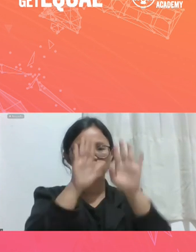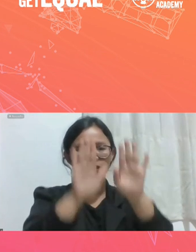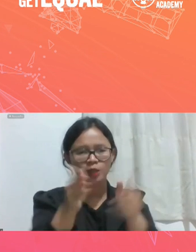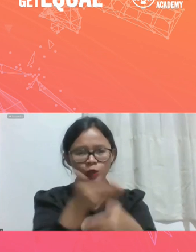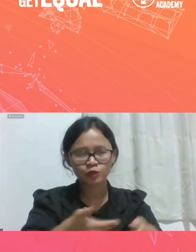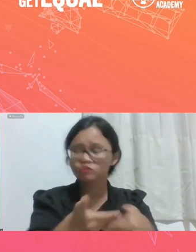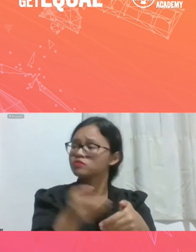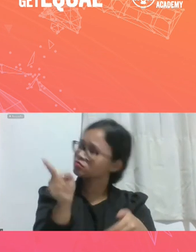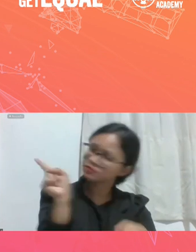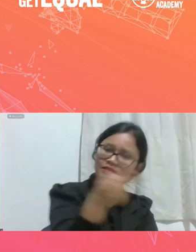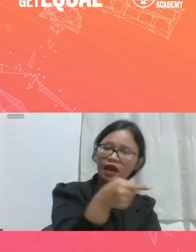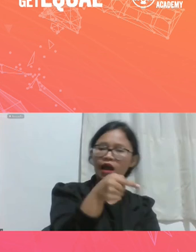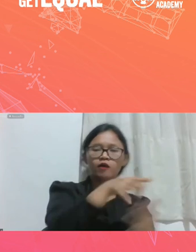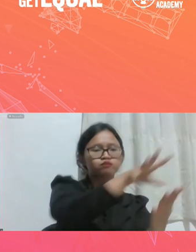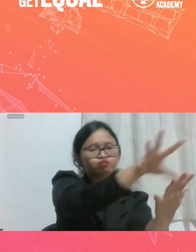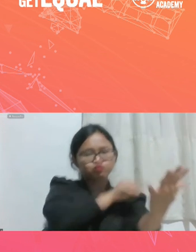di capture itu akunnya,